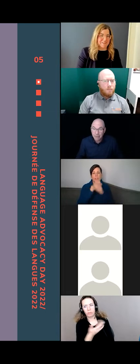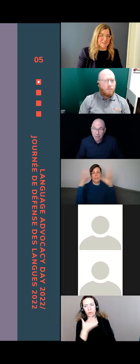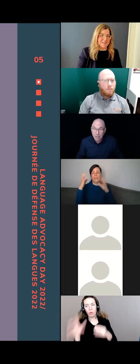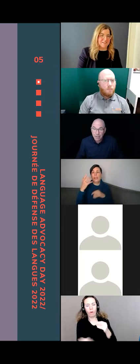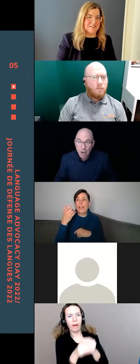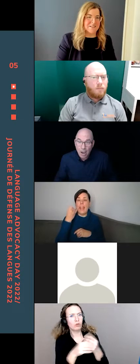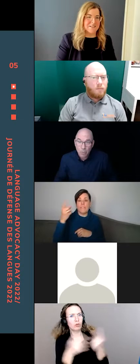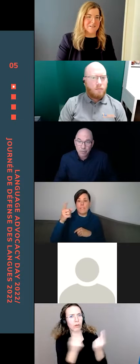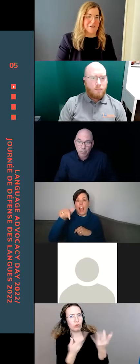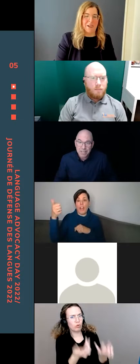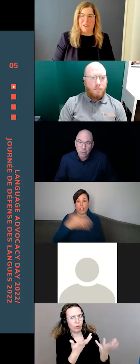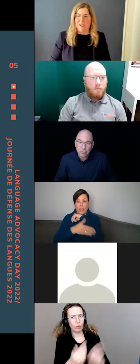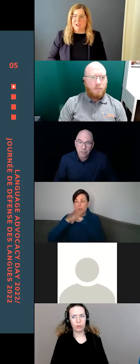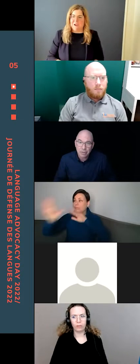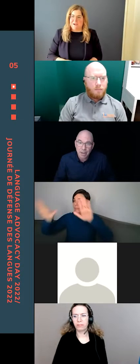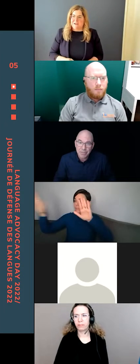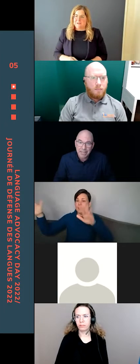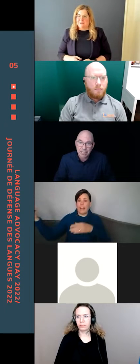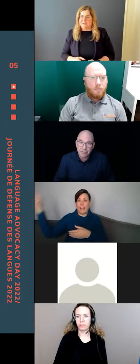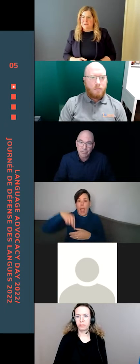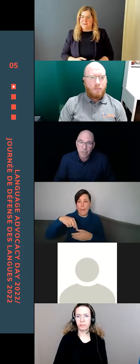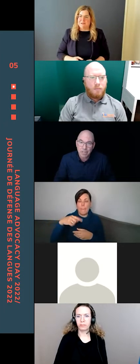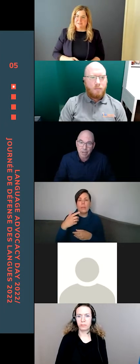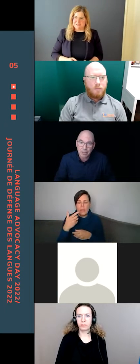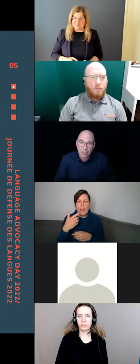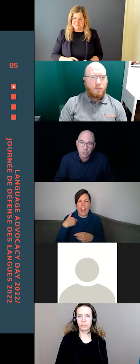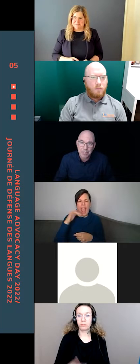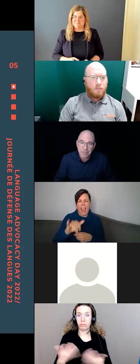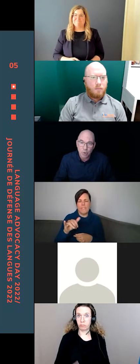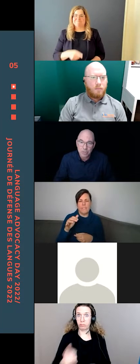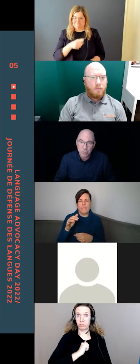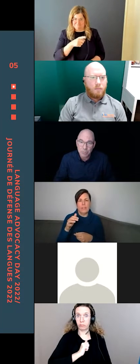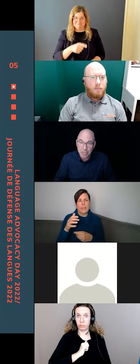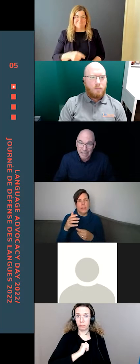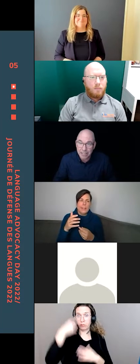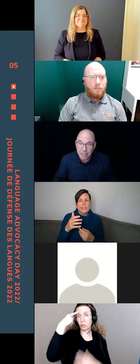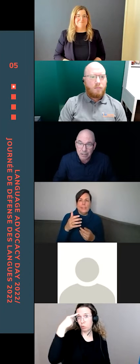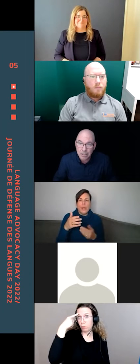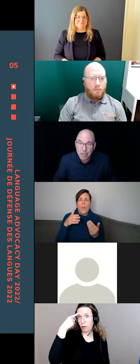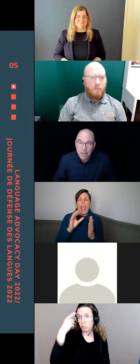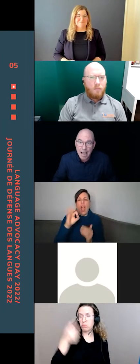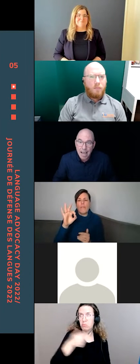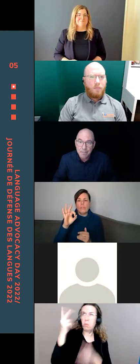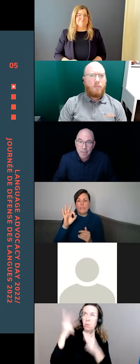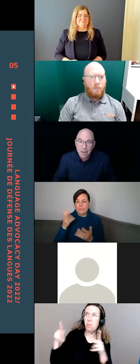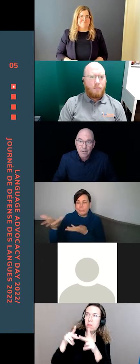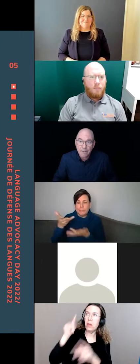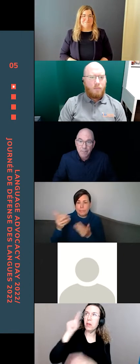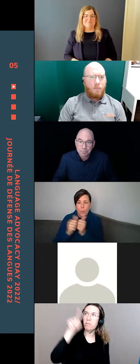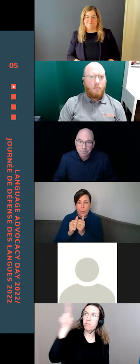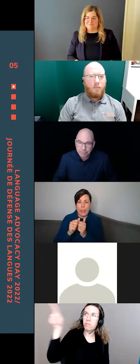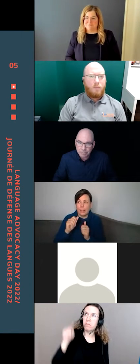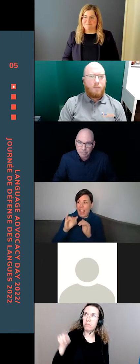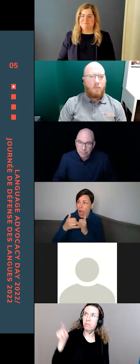Lia, est-ce que tu veux rajouter quoi que ce soit? Donc, pour moi-même, je pense